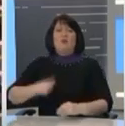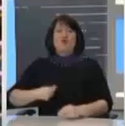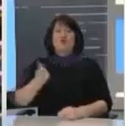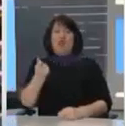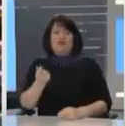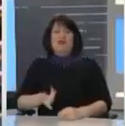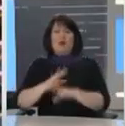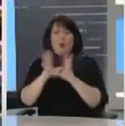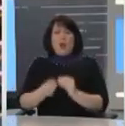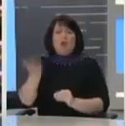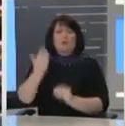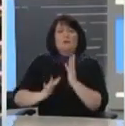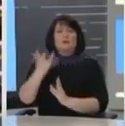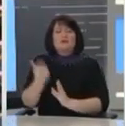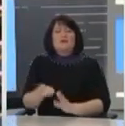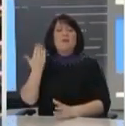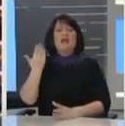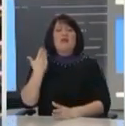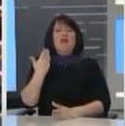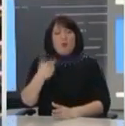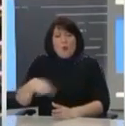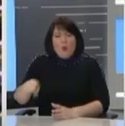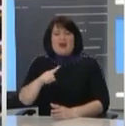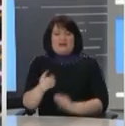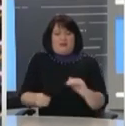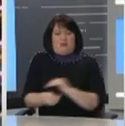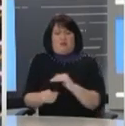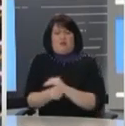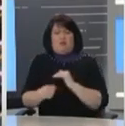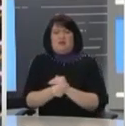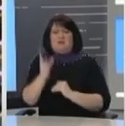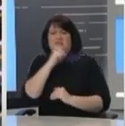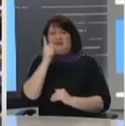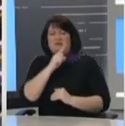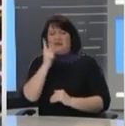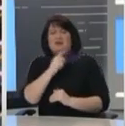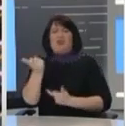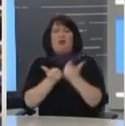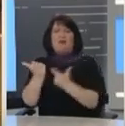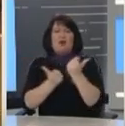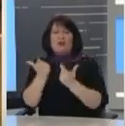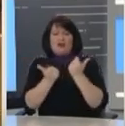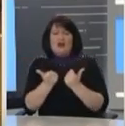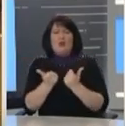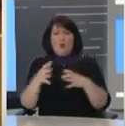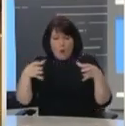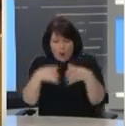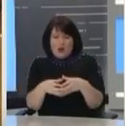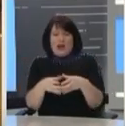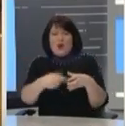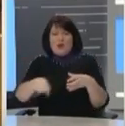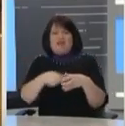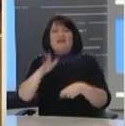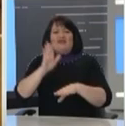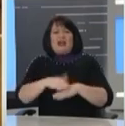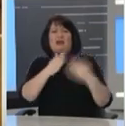που τα χρόνια της ανάπτυξης παίρνανε μίζες και θαλασσοδάνια, είναι αυτοί οι οποίοι έχουν τη μεγάλη ευθύνη για τη